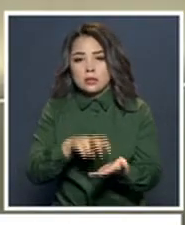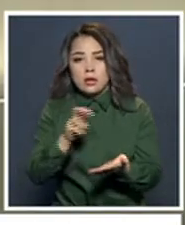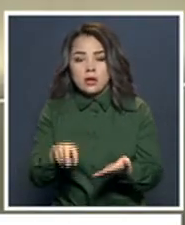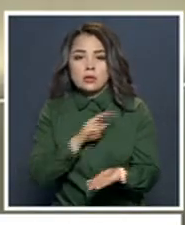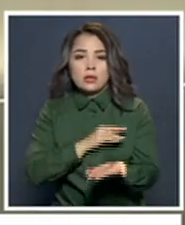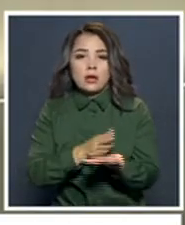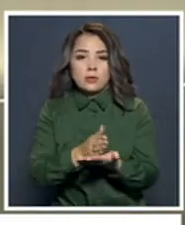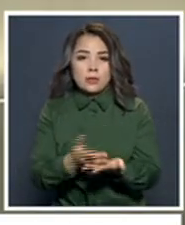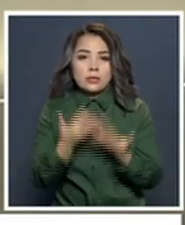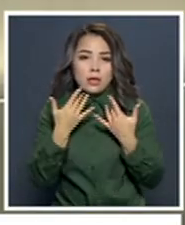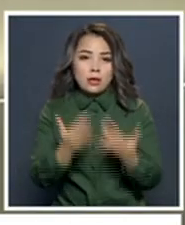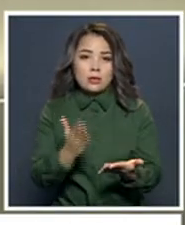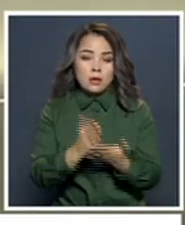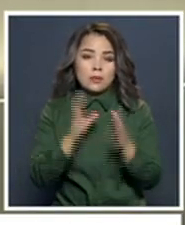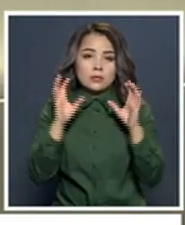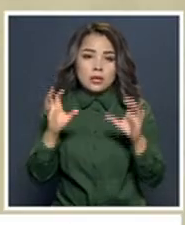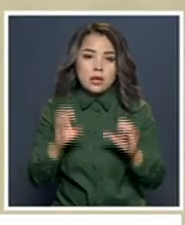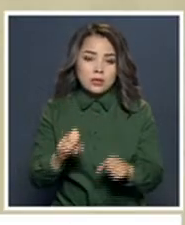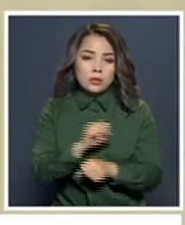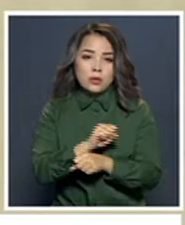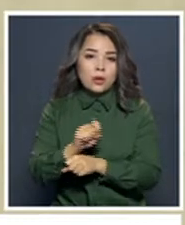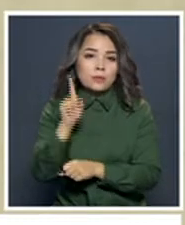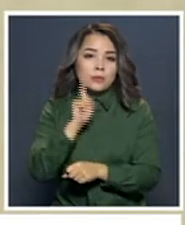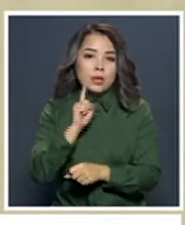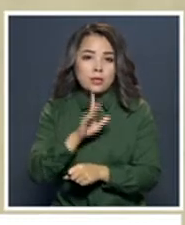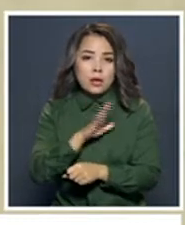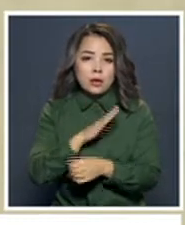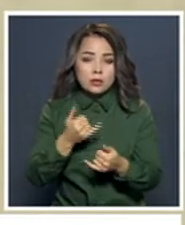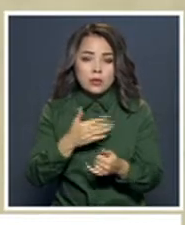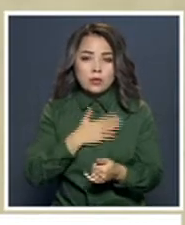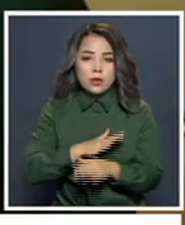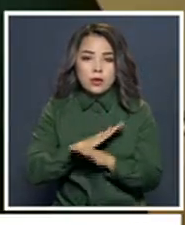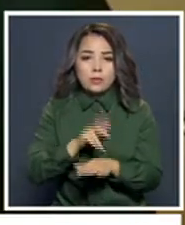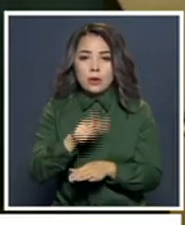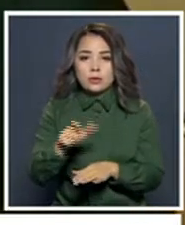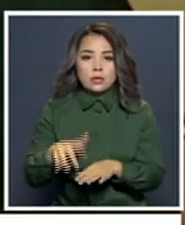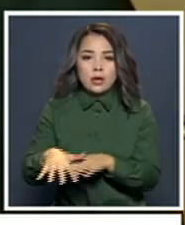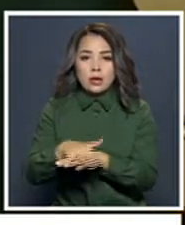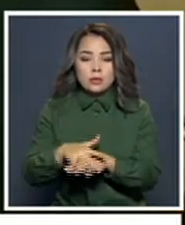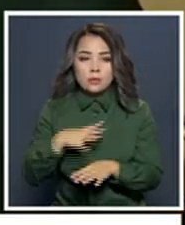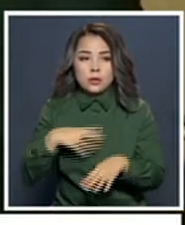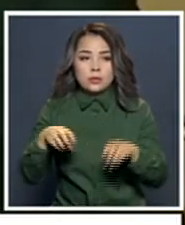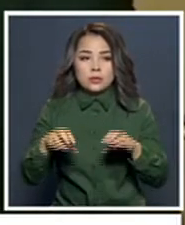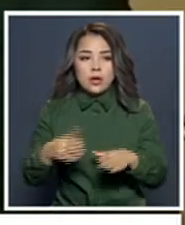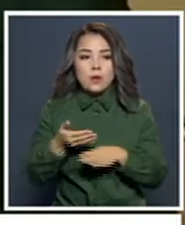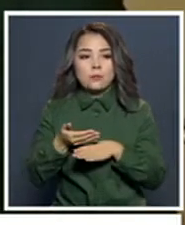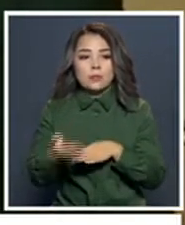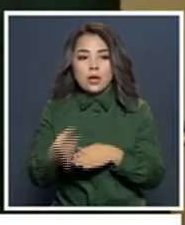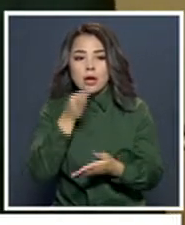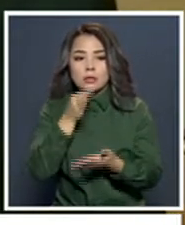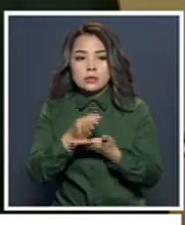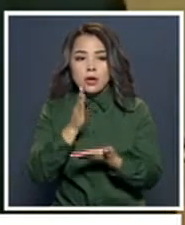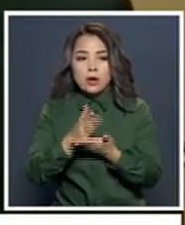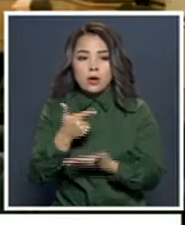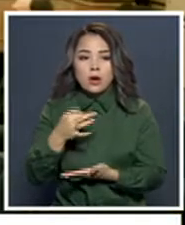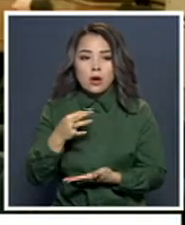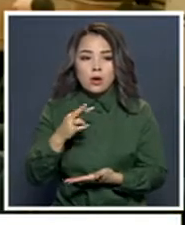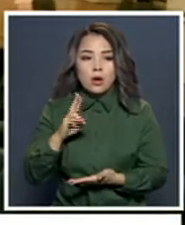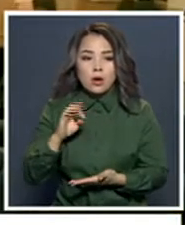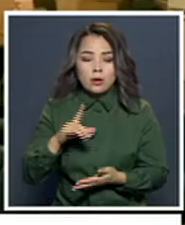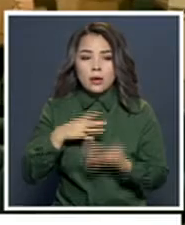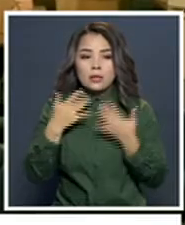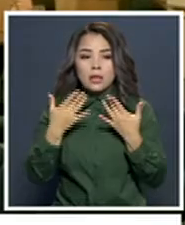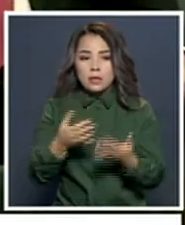ете бастаған соң заң доғаруға тура келген. Бұған да көңілі толмаған халық аталған шешімді тым кеш қабылданды деп Гонконг тәуелсіздігін талап